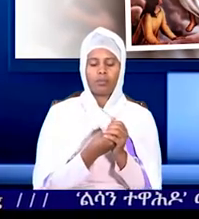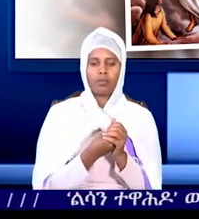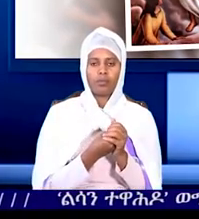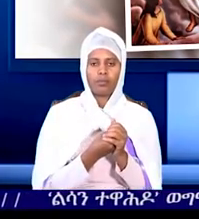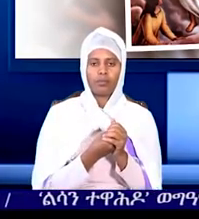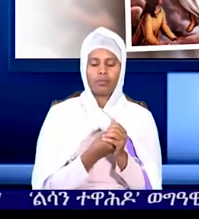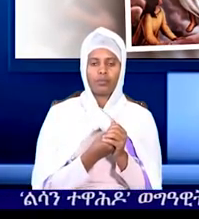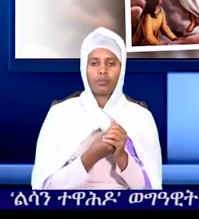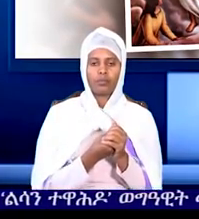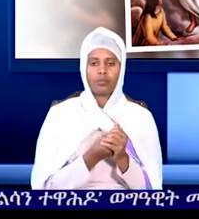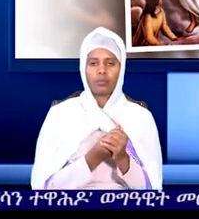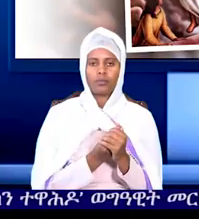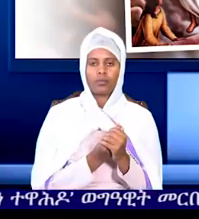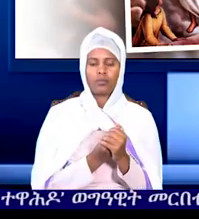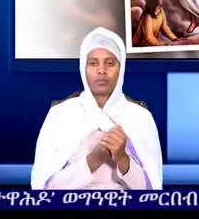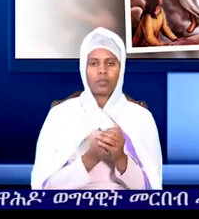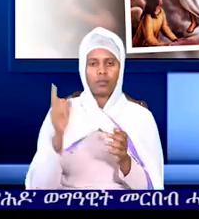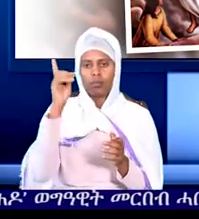ኣይሁዳውያን